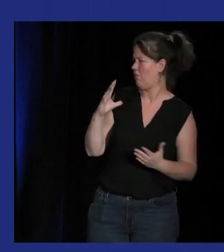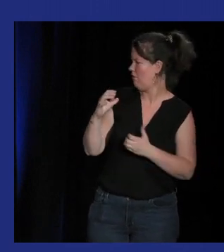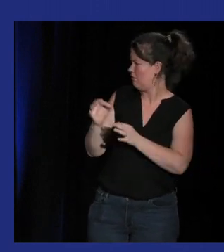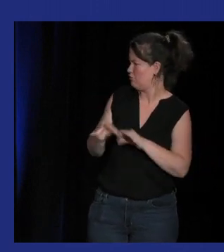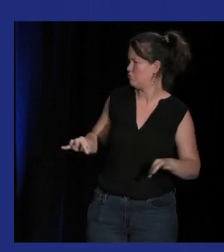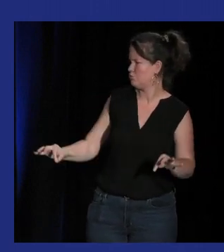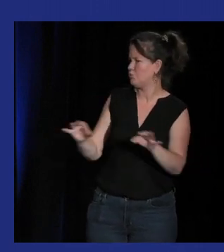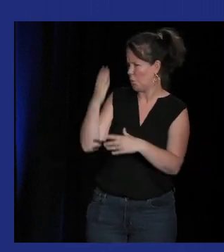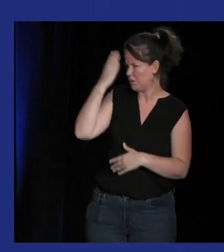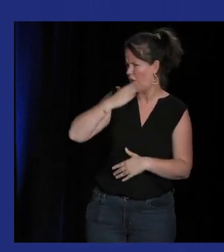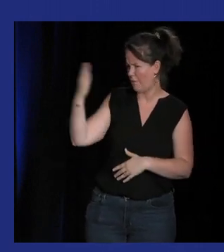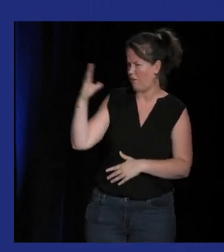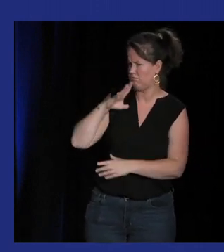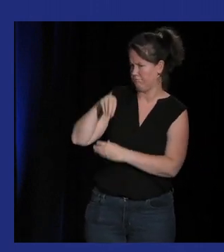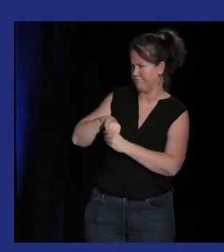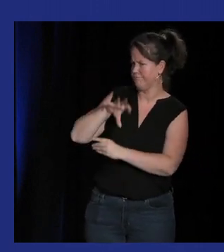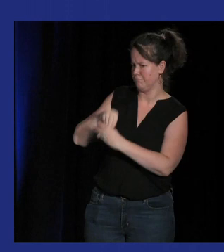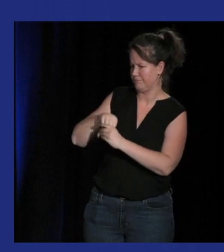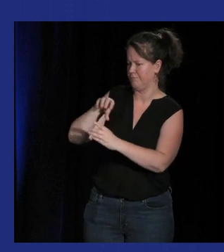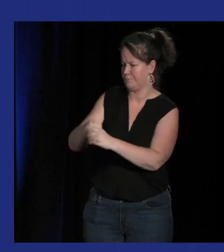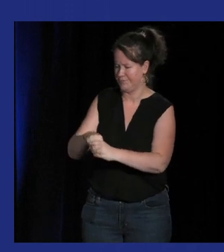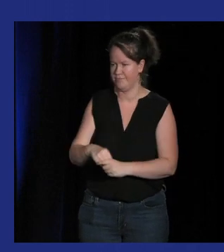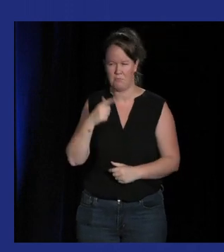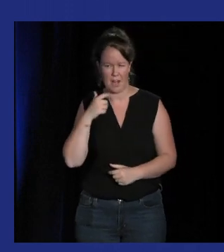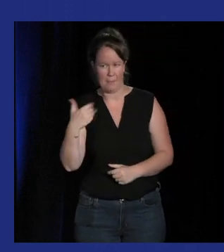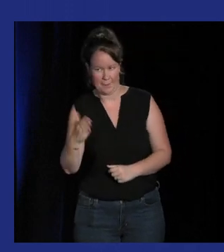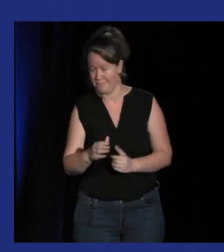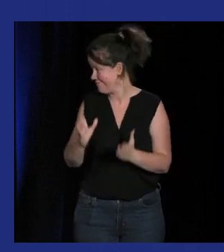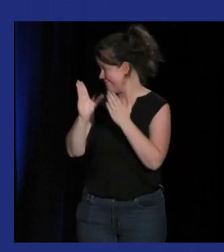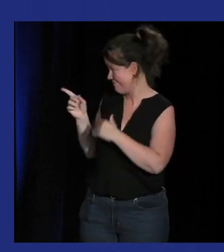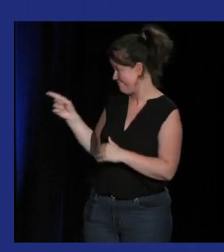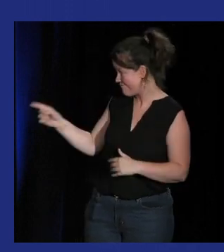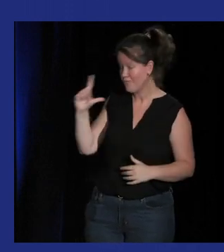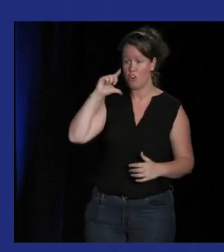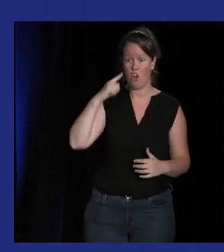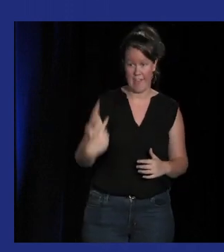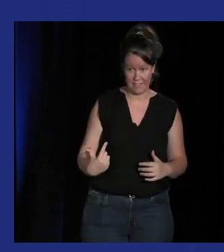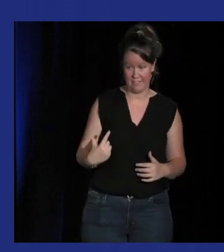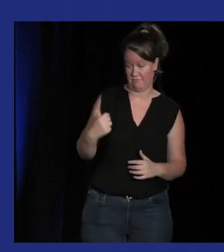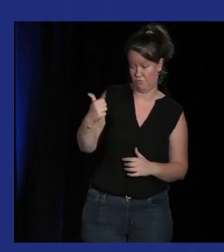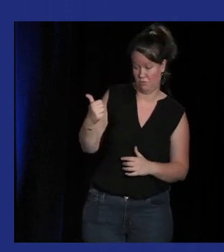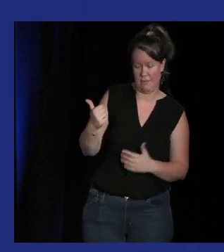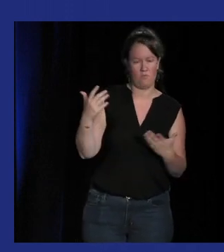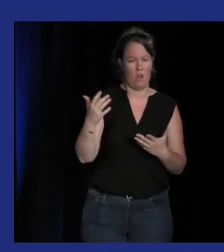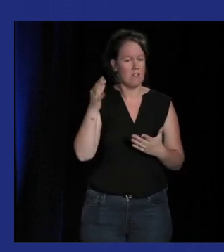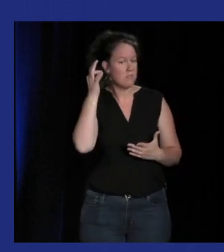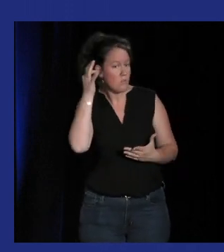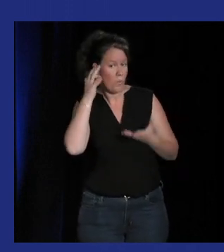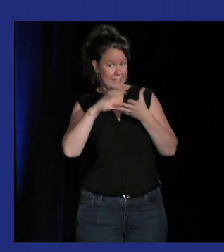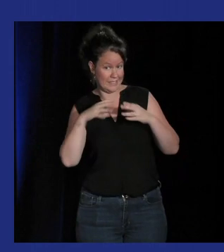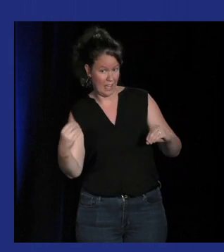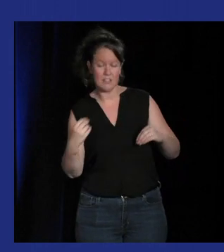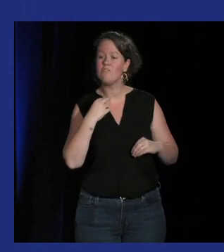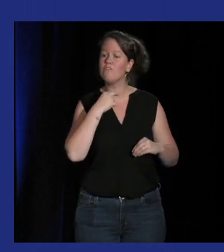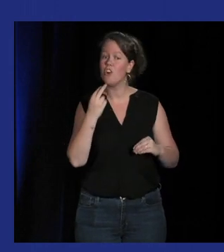pourras nous en parler un peu plus tard quand à toi Lauriane tu es donc sound designer et Voice designer chez slow clap studio indépendant